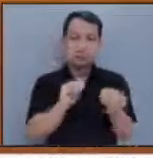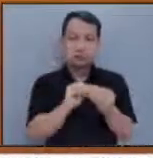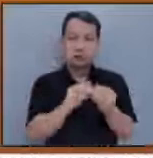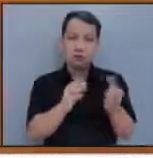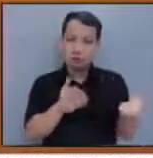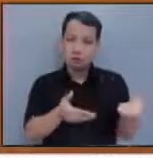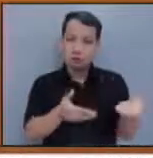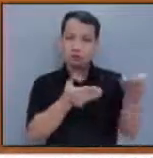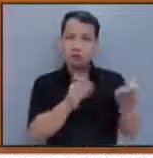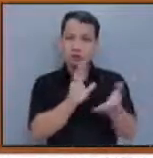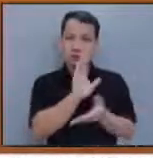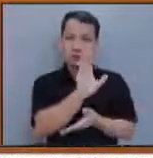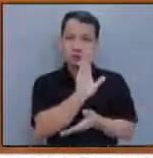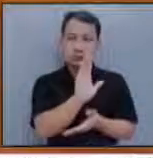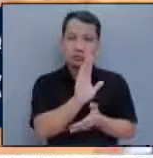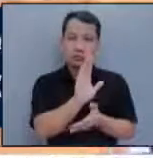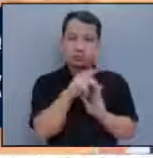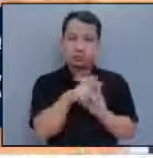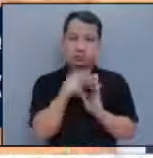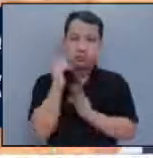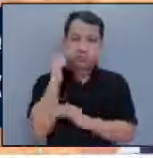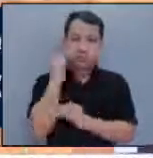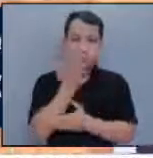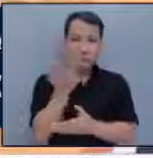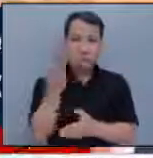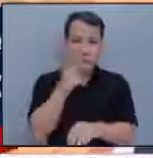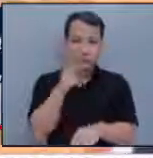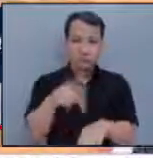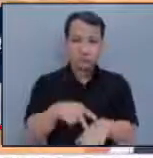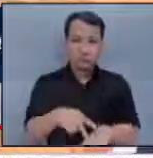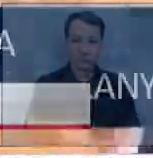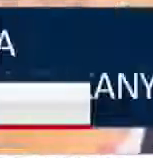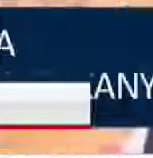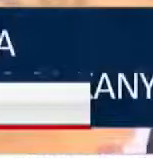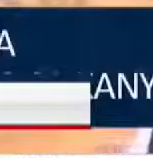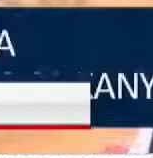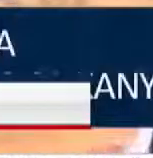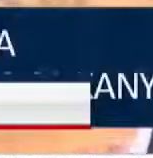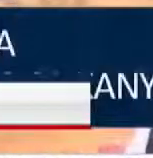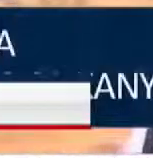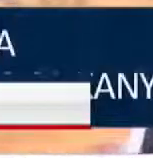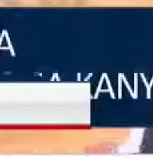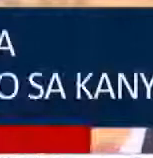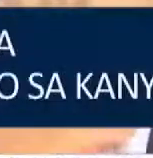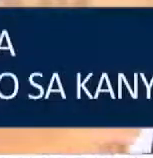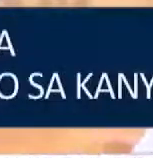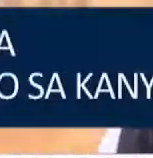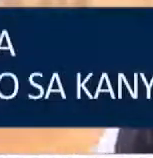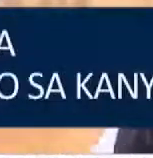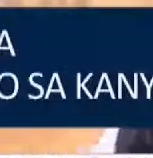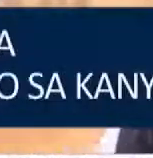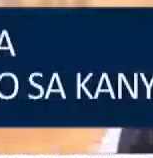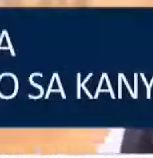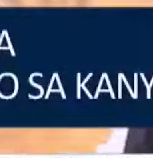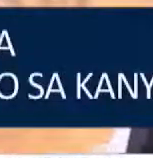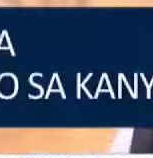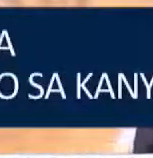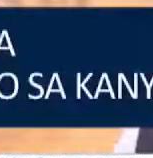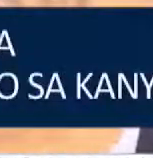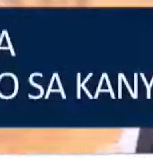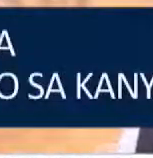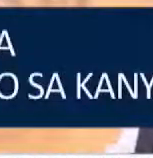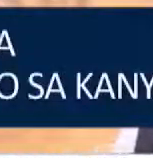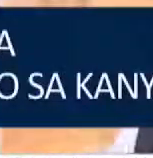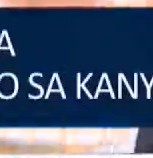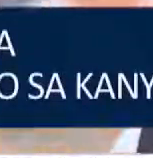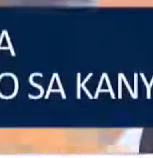Pangulo ang mga pangarap para sa bayan. Maayo gyud siya. Nya seryoso o perfect. Continue sa